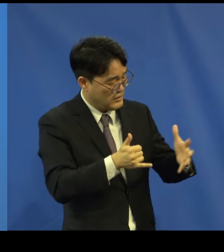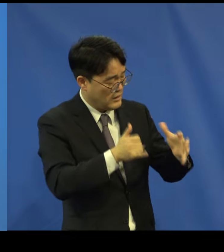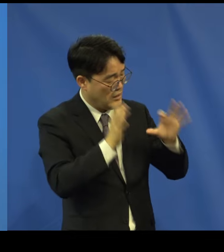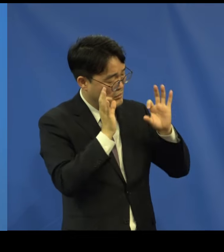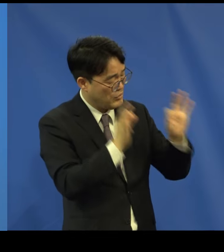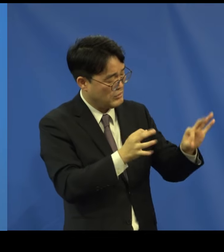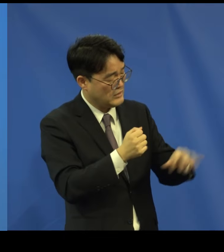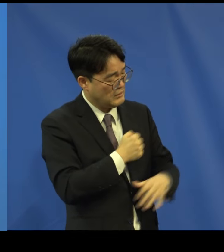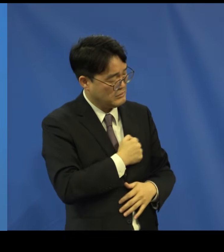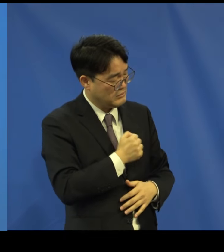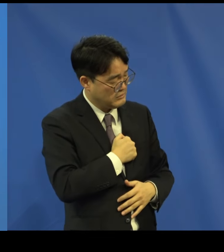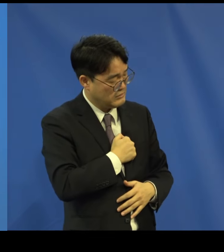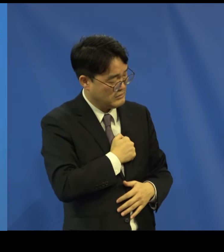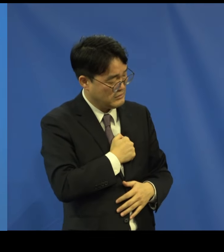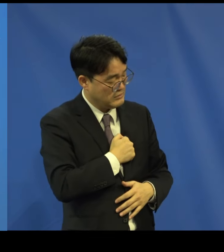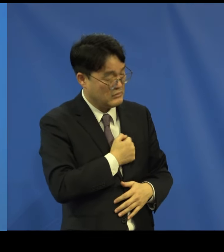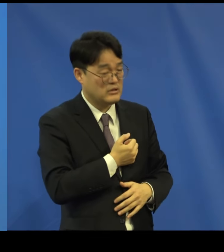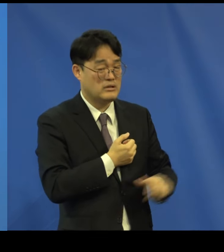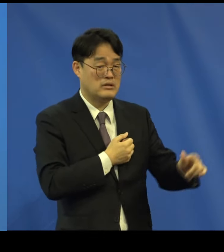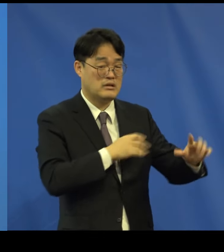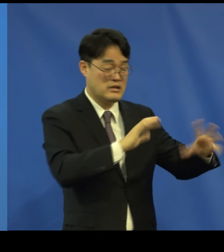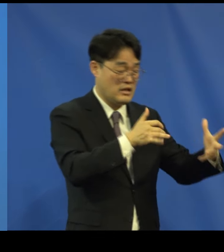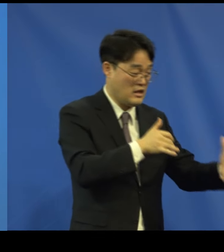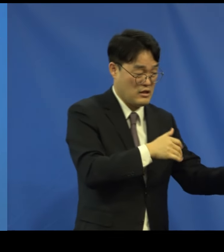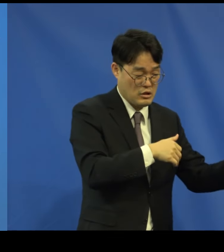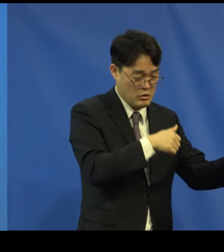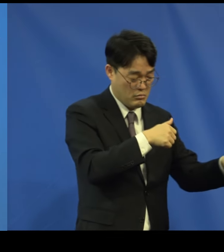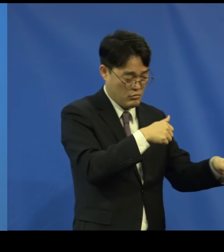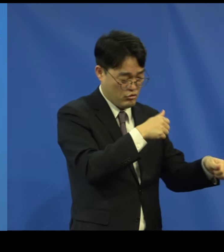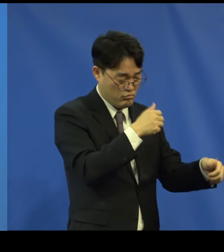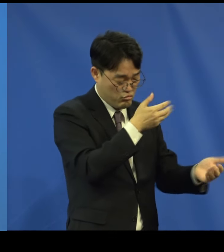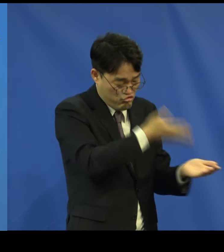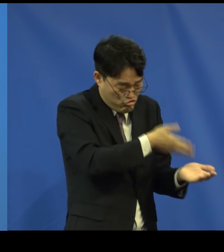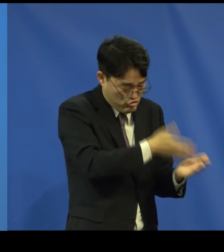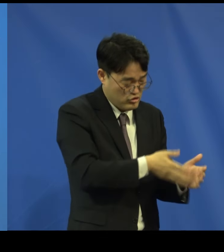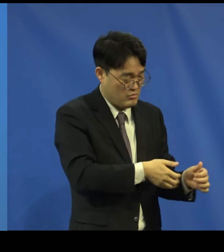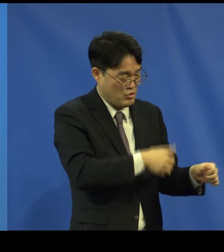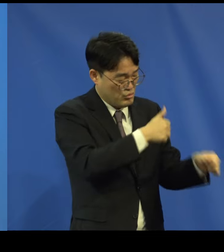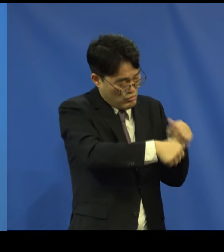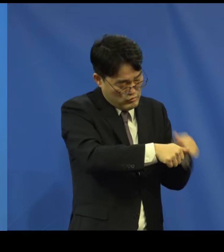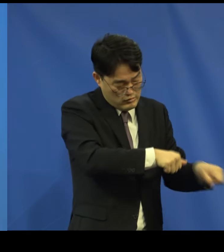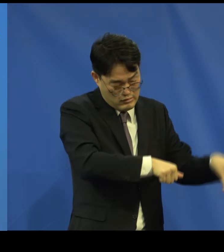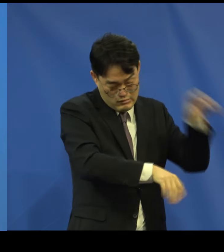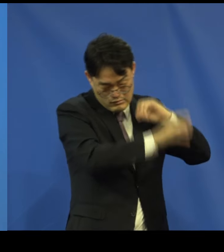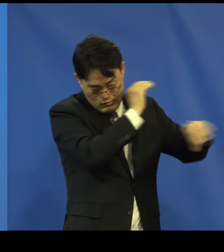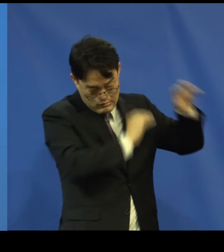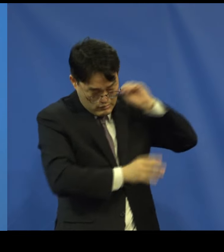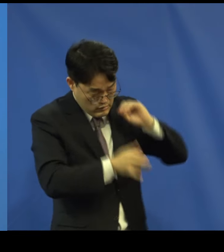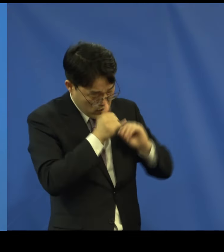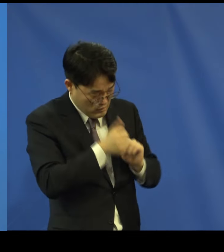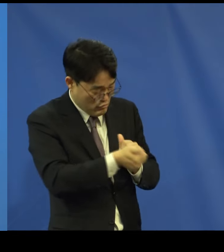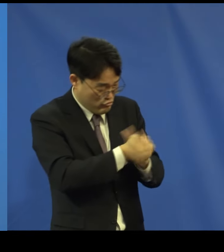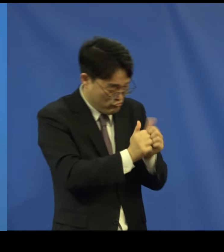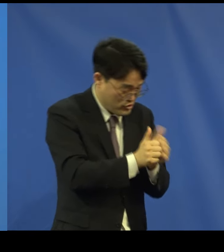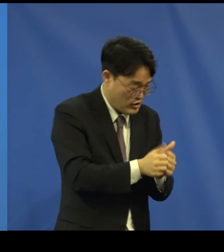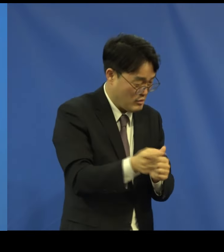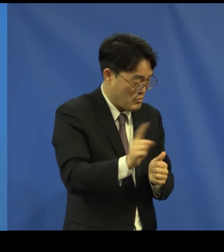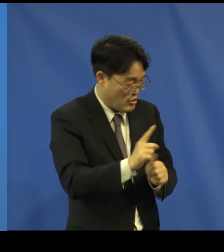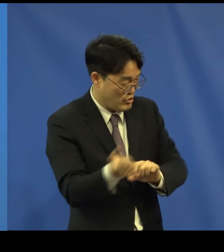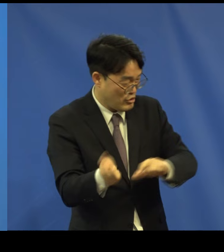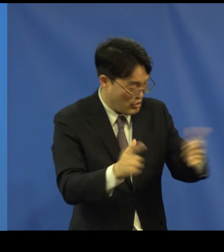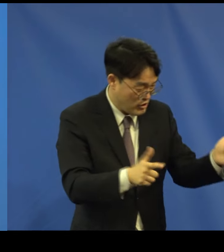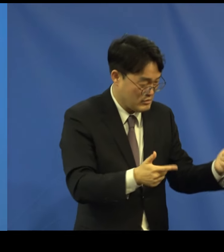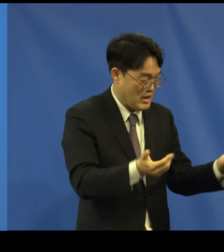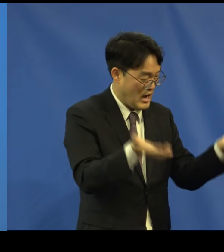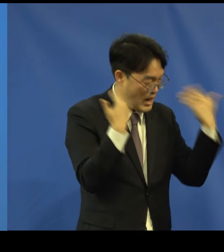아닙니다. 그래서 이 세상에 들려오는 소식들, 나를 믿으라고, 우리를 따르라고, 우리 기업을 투자하라고, 이 주식에 투자하라고, 우리 학교를 믿고